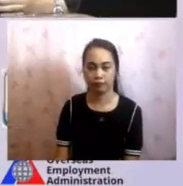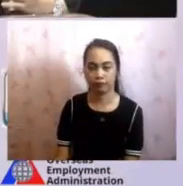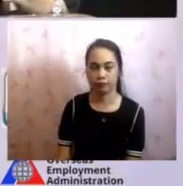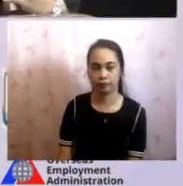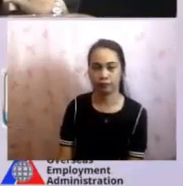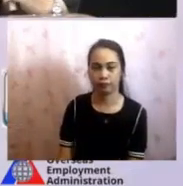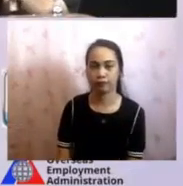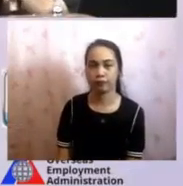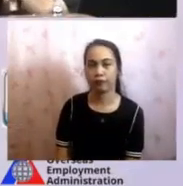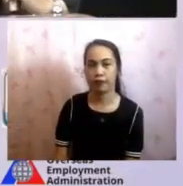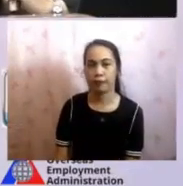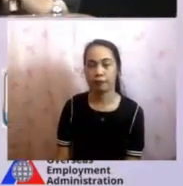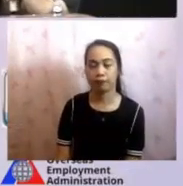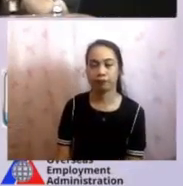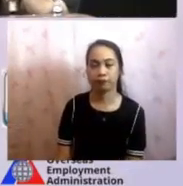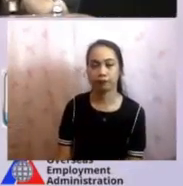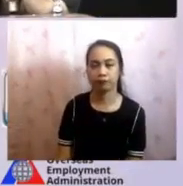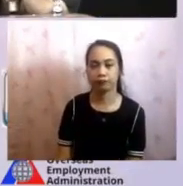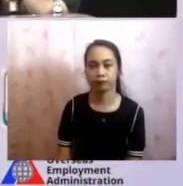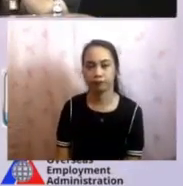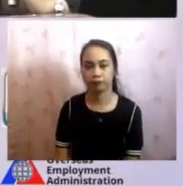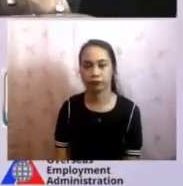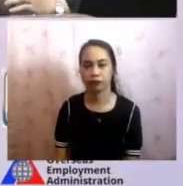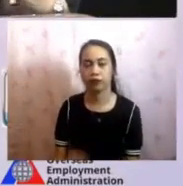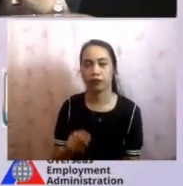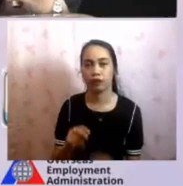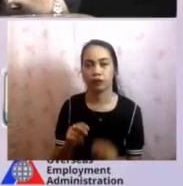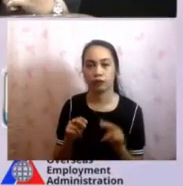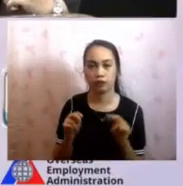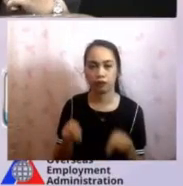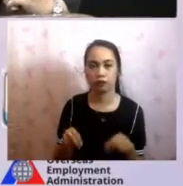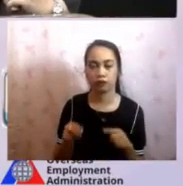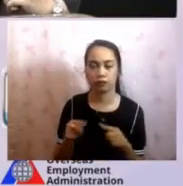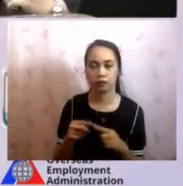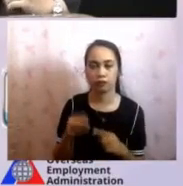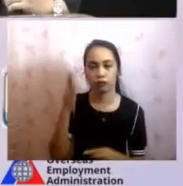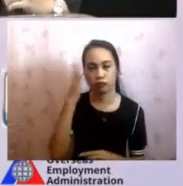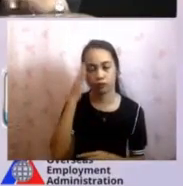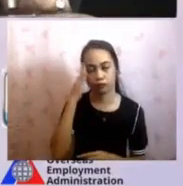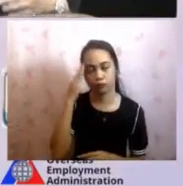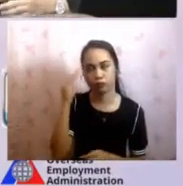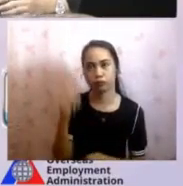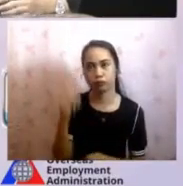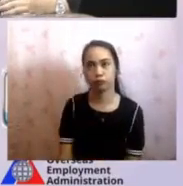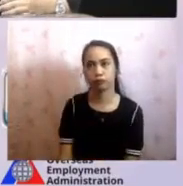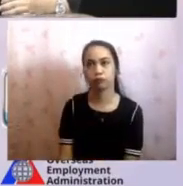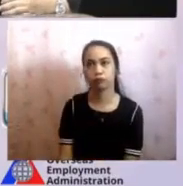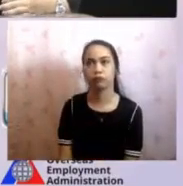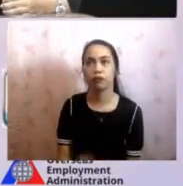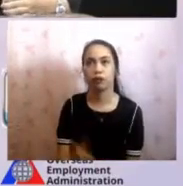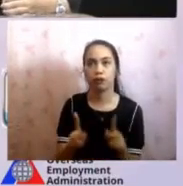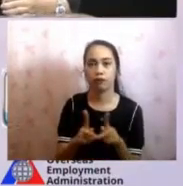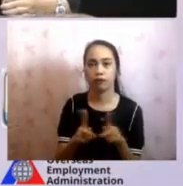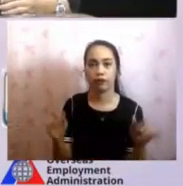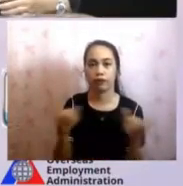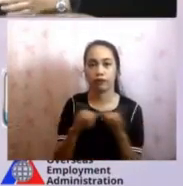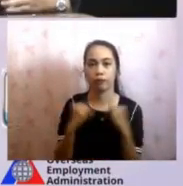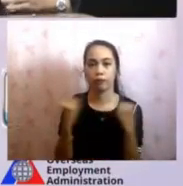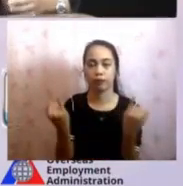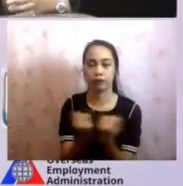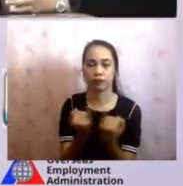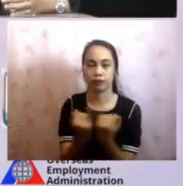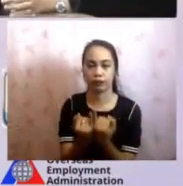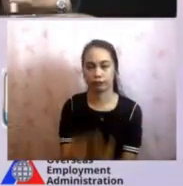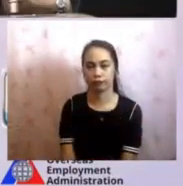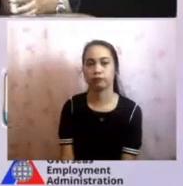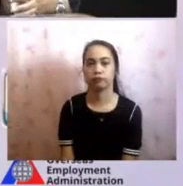mo sa imuhang mga Pag-ibig PhilHealth or SSS, wala di ay gi-contribute. So dapat makabalusad ka, Anna, if on time